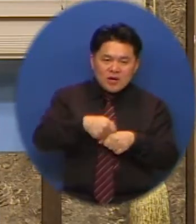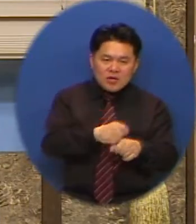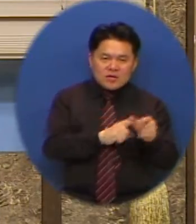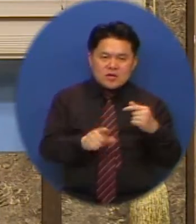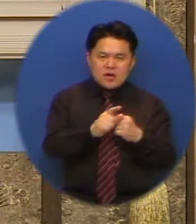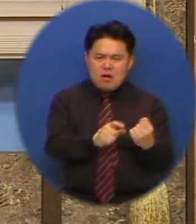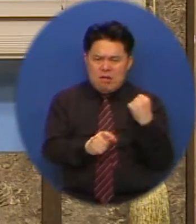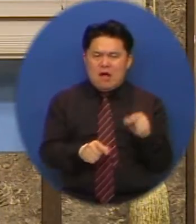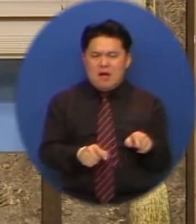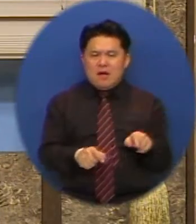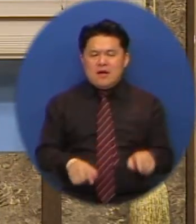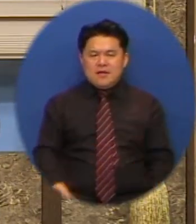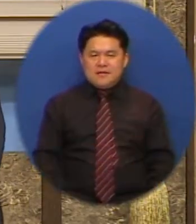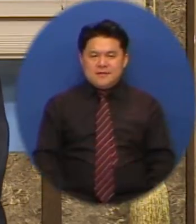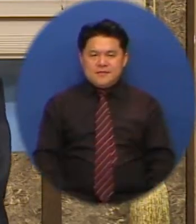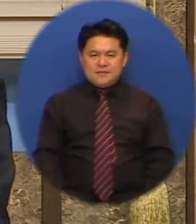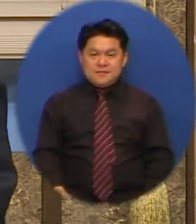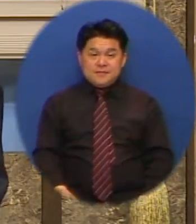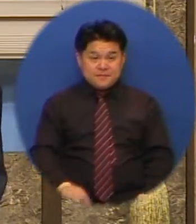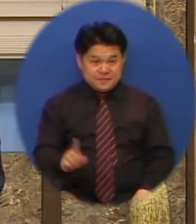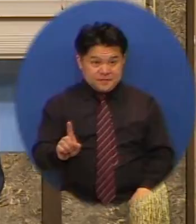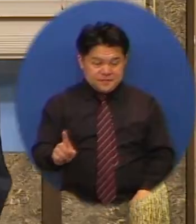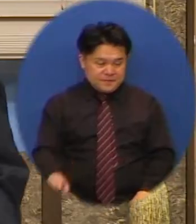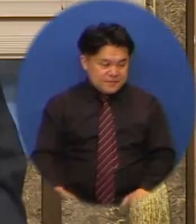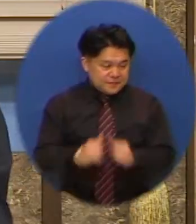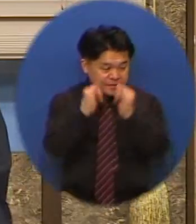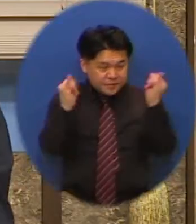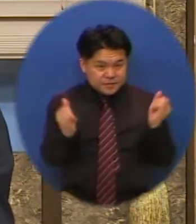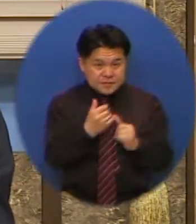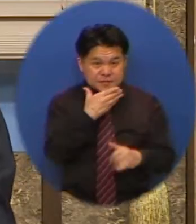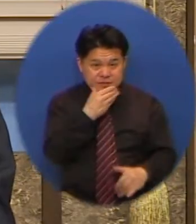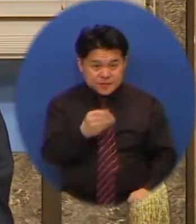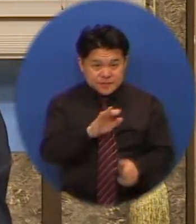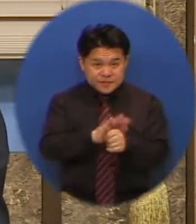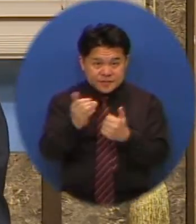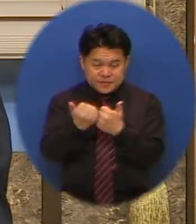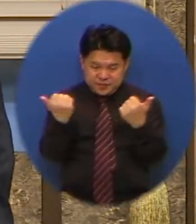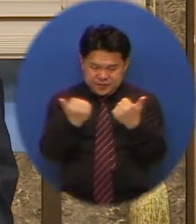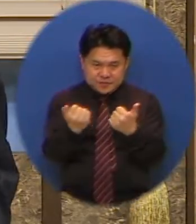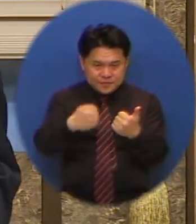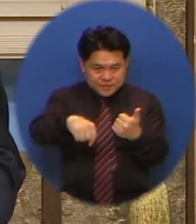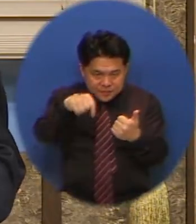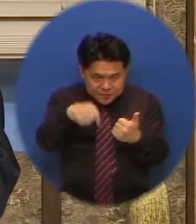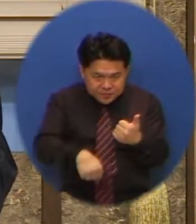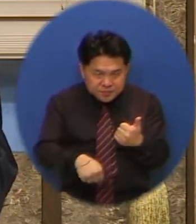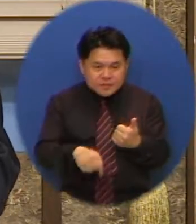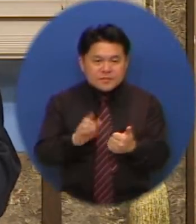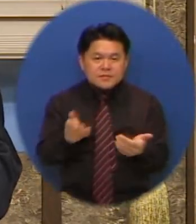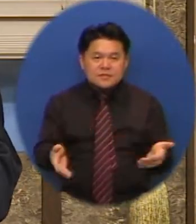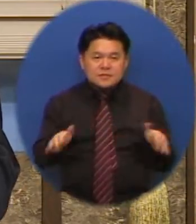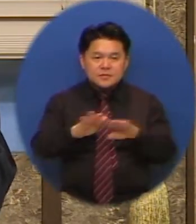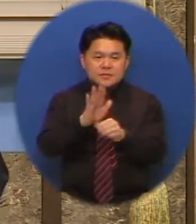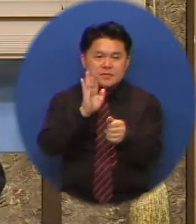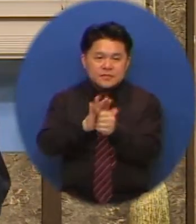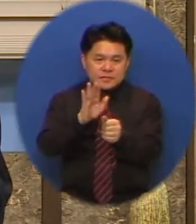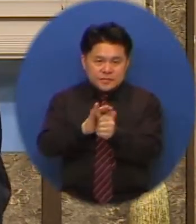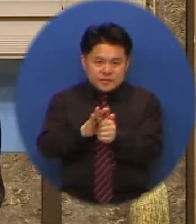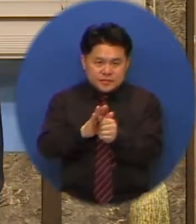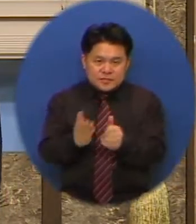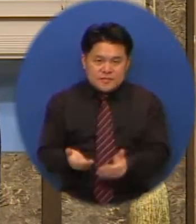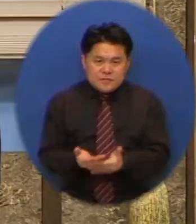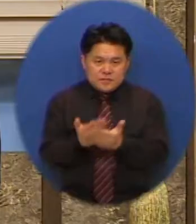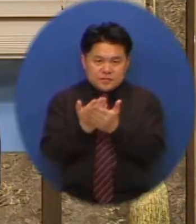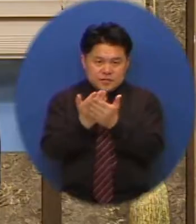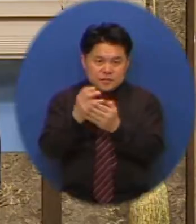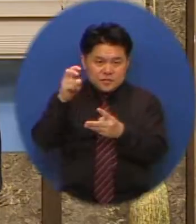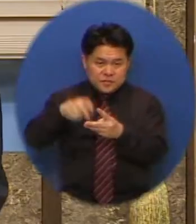더 셉니다. 예. 그래서 사회복지협의회 내에 시설 그 지원 육성